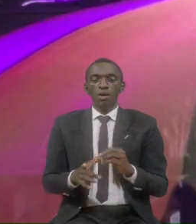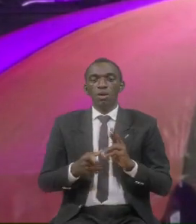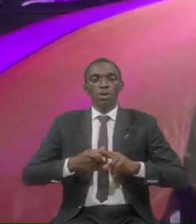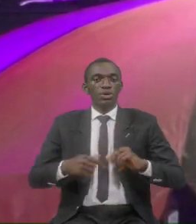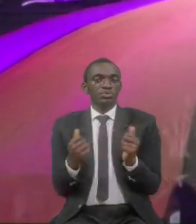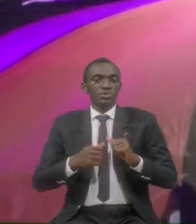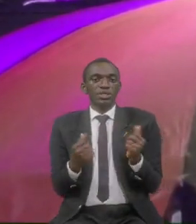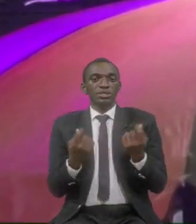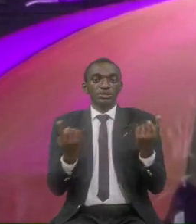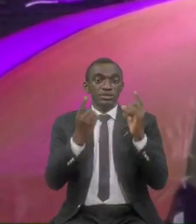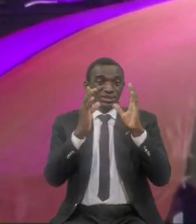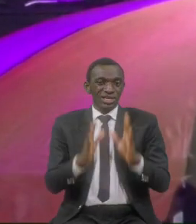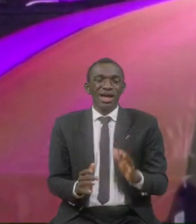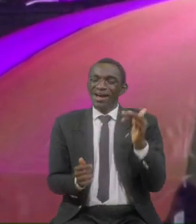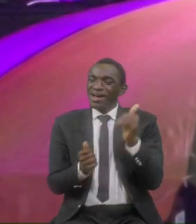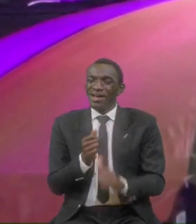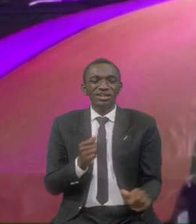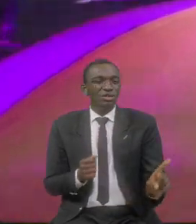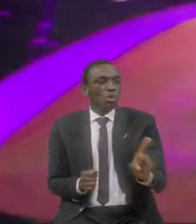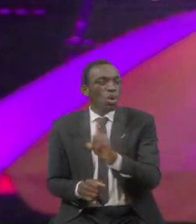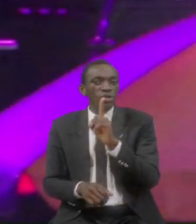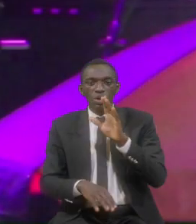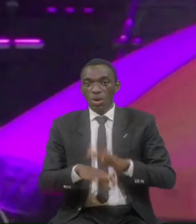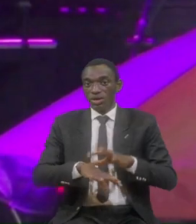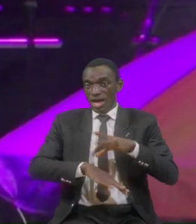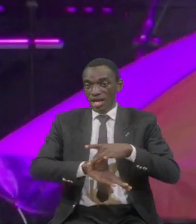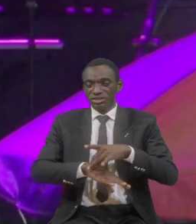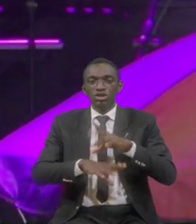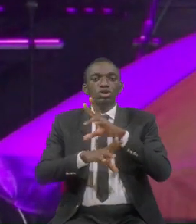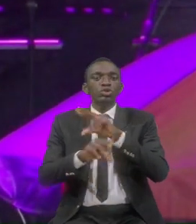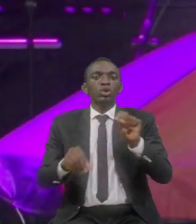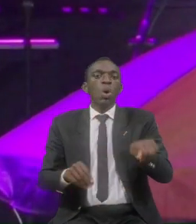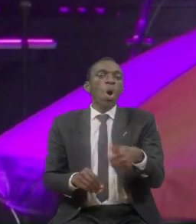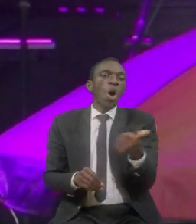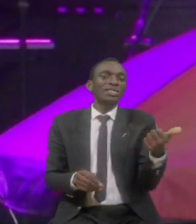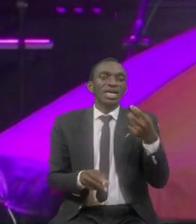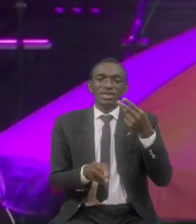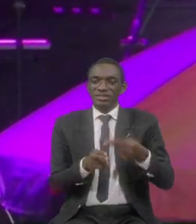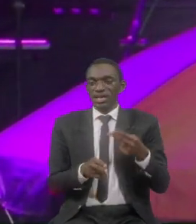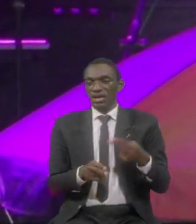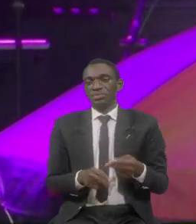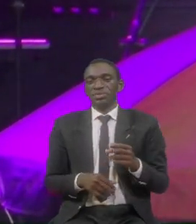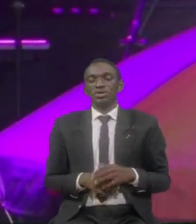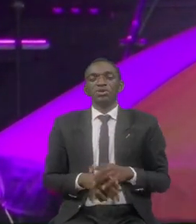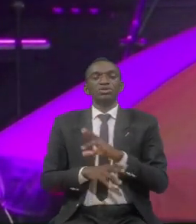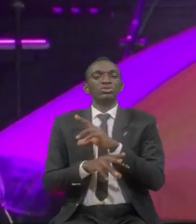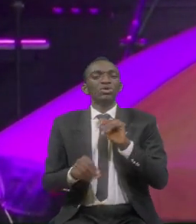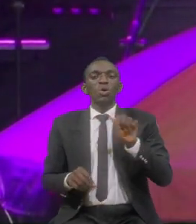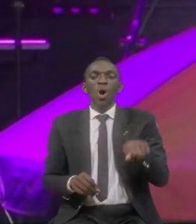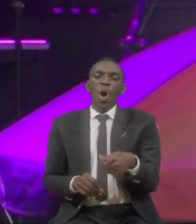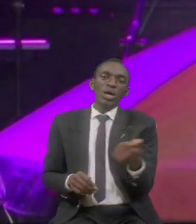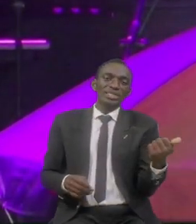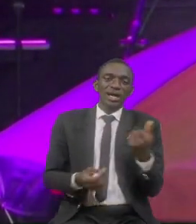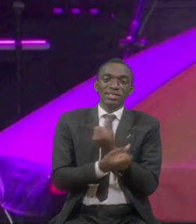sa kalibutan, no other name, walay laing pangalan, there's no other savior, wala nay laing